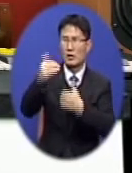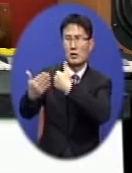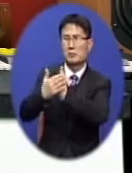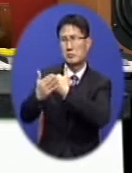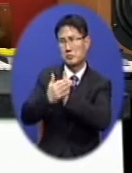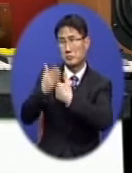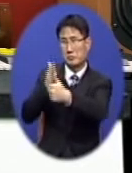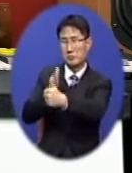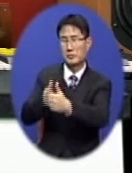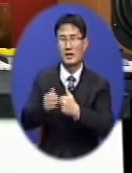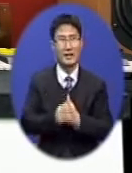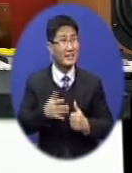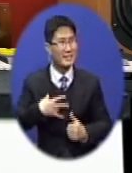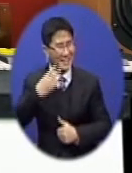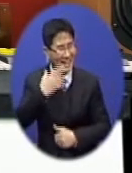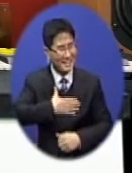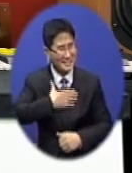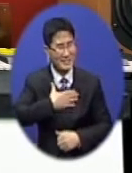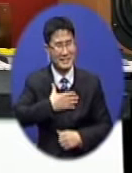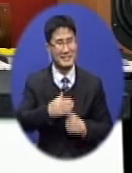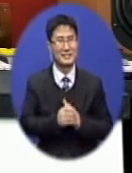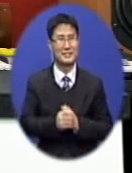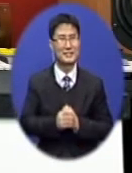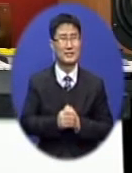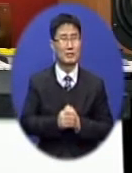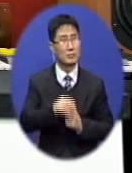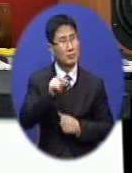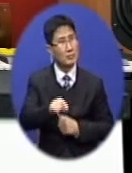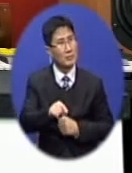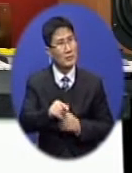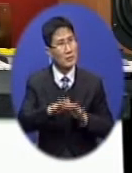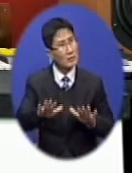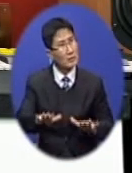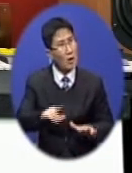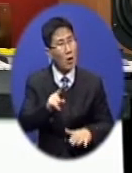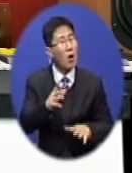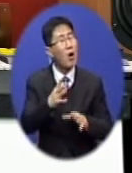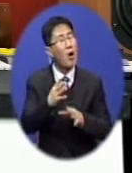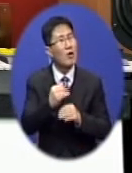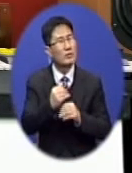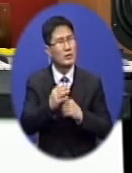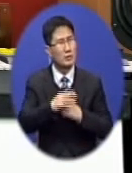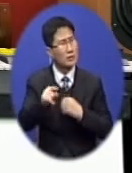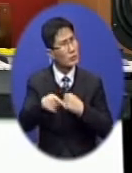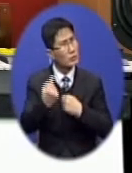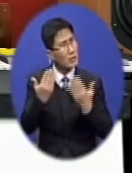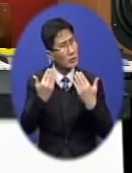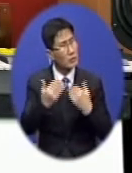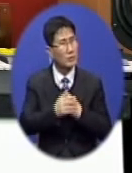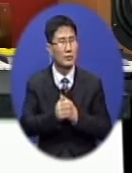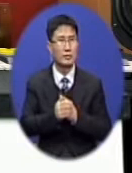도와주십시오. 예, 알았습니다, 예. 아버님. 예. 아유, 그냥, 그러면 지금 어떻게, 언제 그 초등학교에